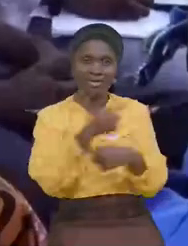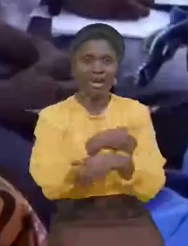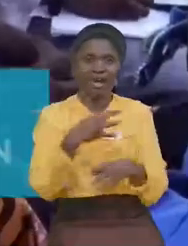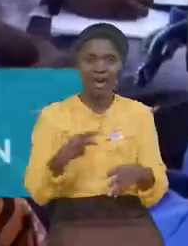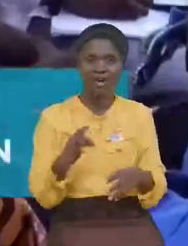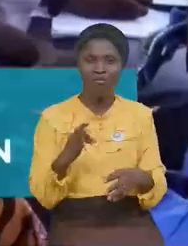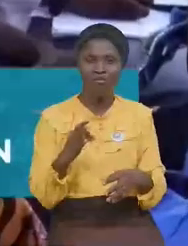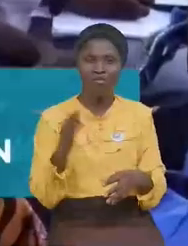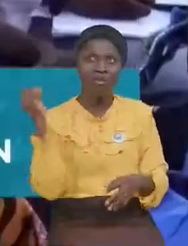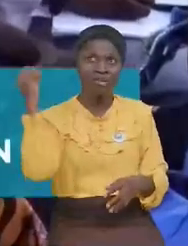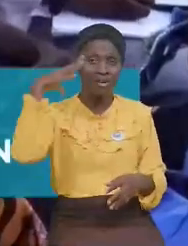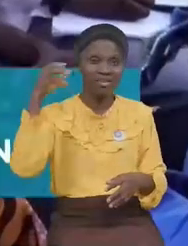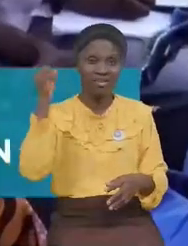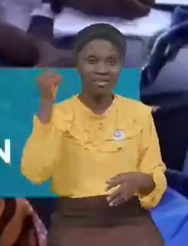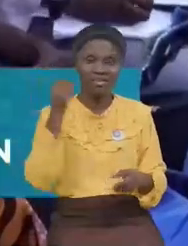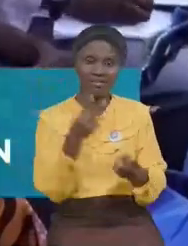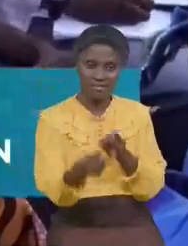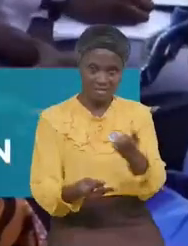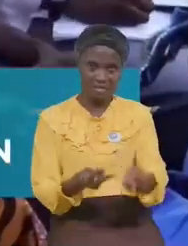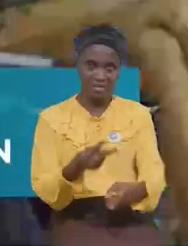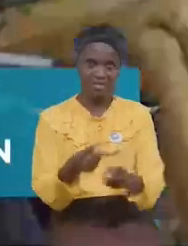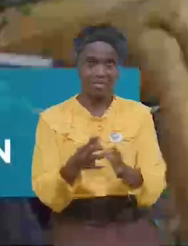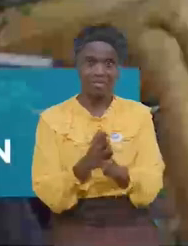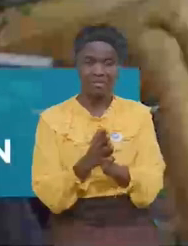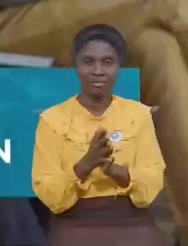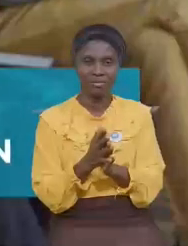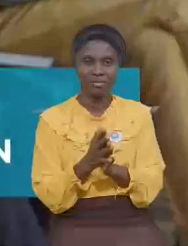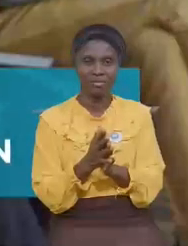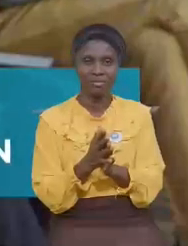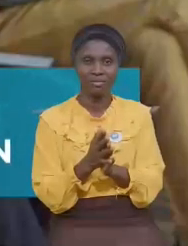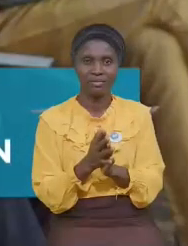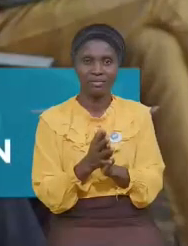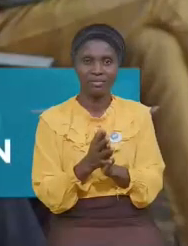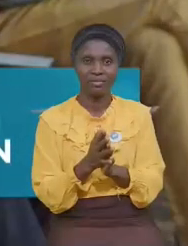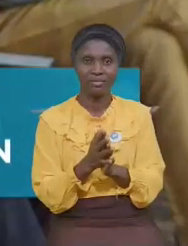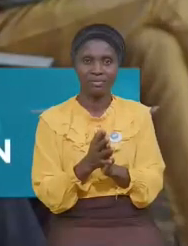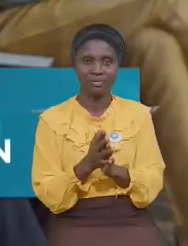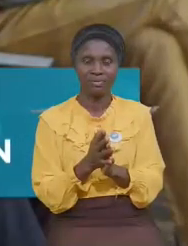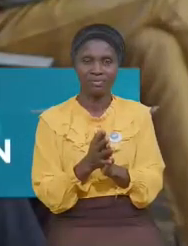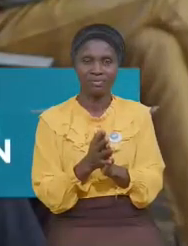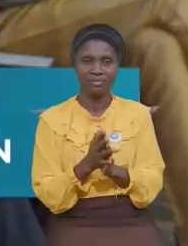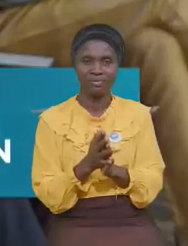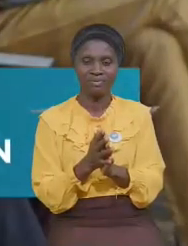Le jour éclairé de la visite gracieuse.